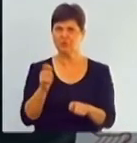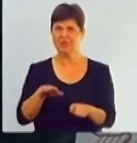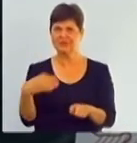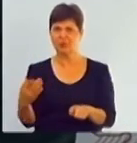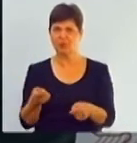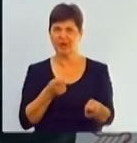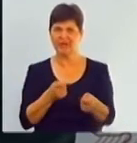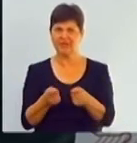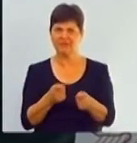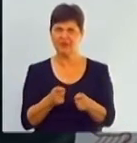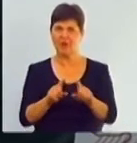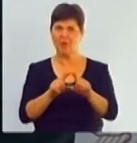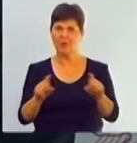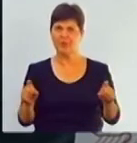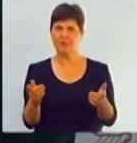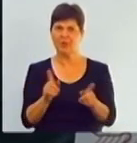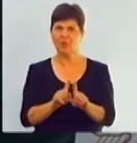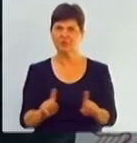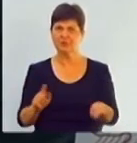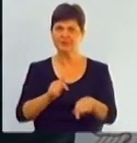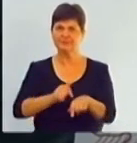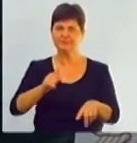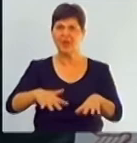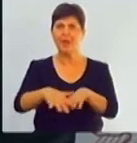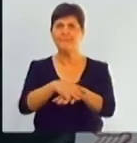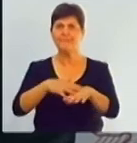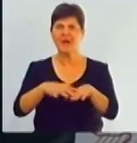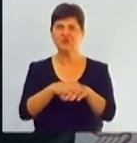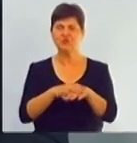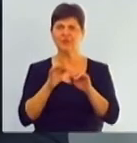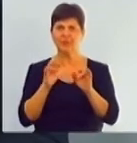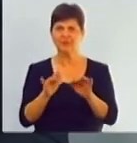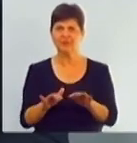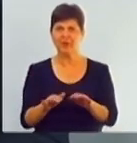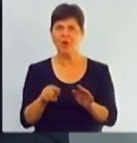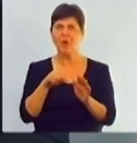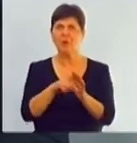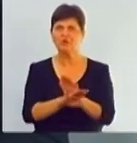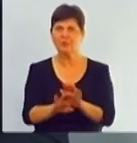об'єктів, особливо стосується об'єктів з масовим поводженням людей, особливо дітей. В чому це проявляється?